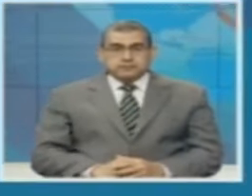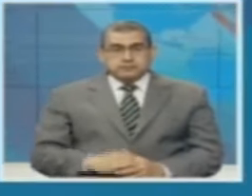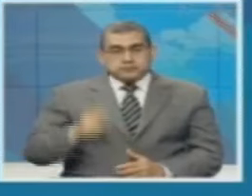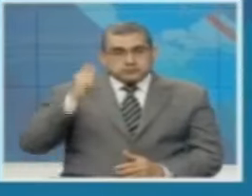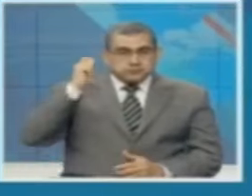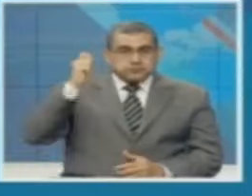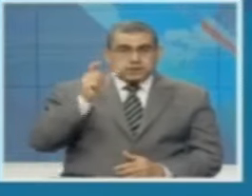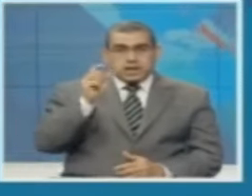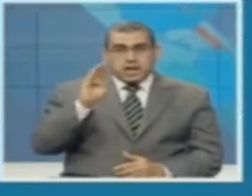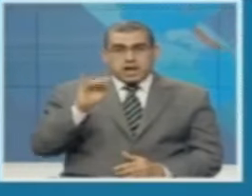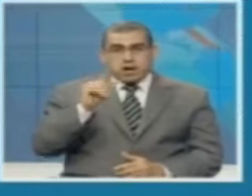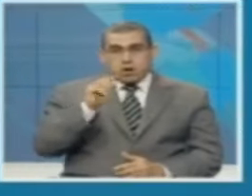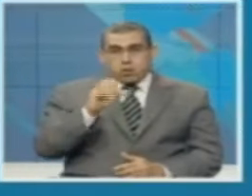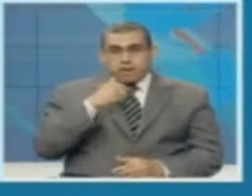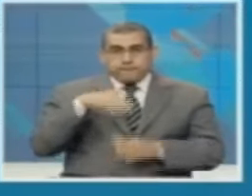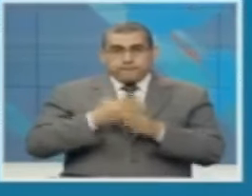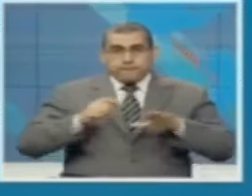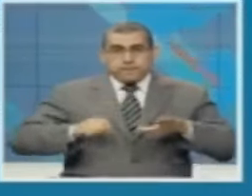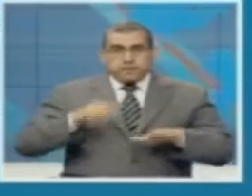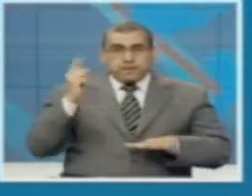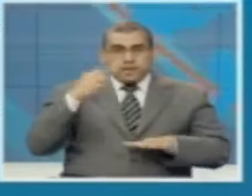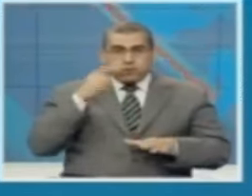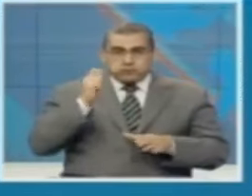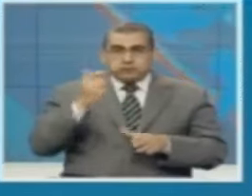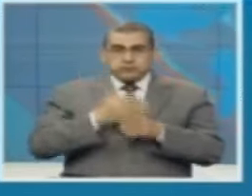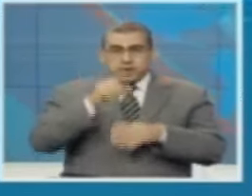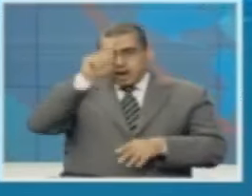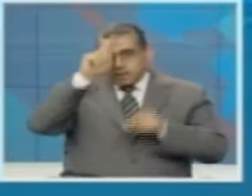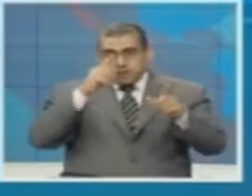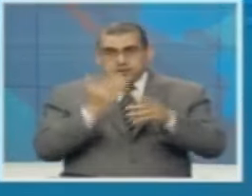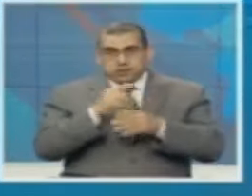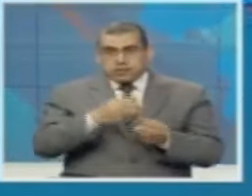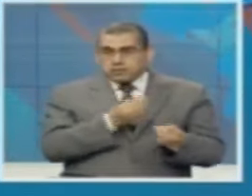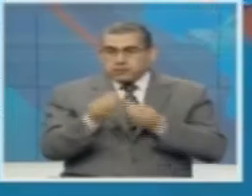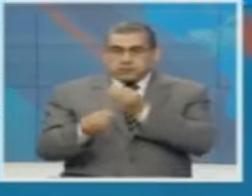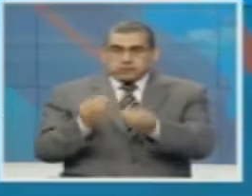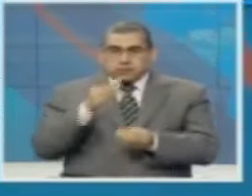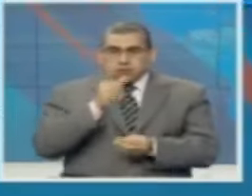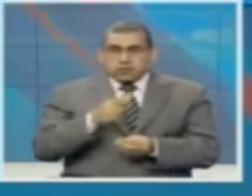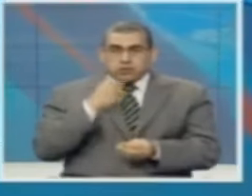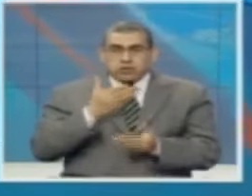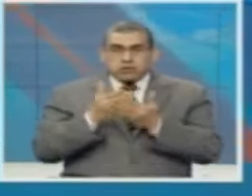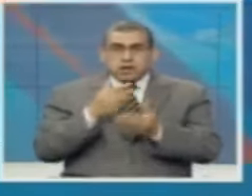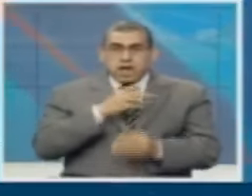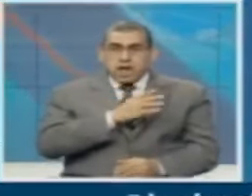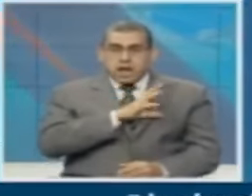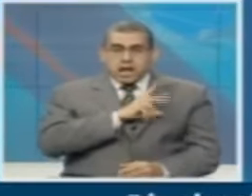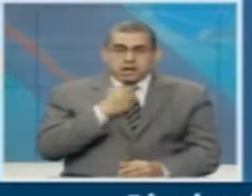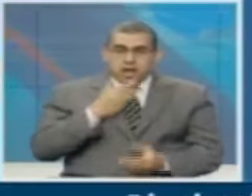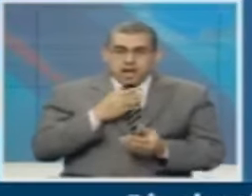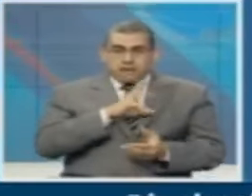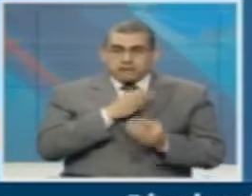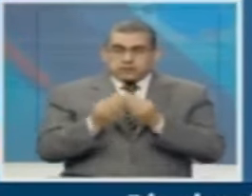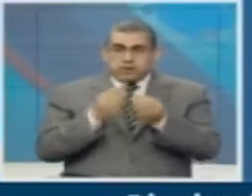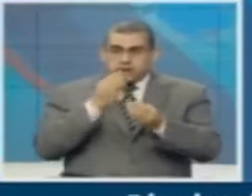نددت نيكاراغوا أمام محكمة العدل الدولية بألمانيا لإمدادها قطاع غزة بالمساعدات وإسرائيل بالأسلحة في آن